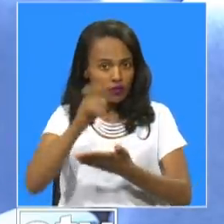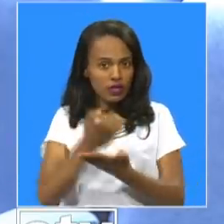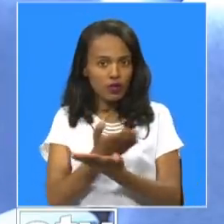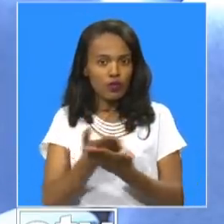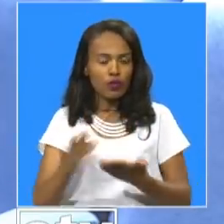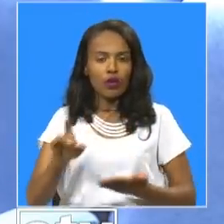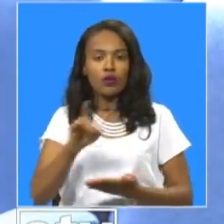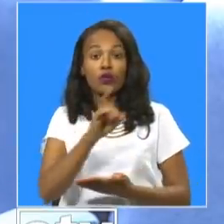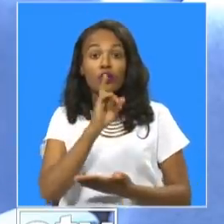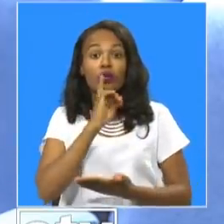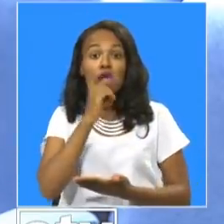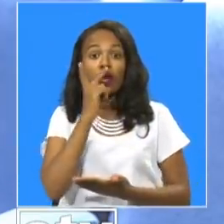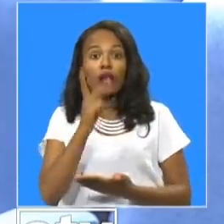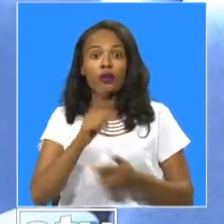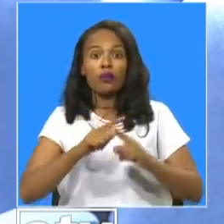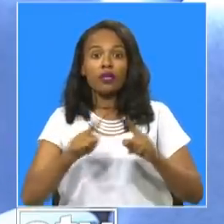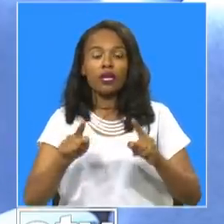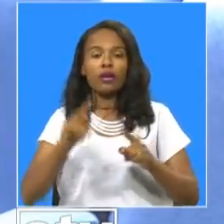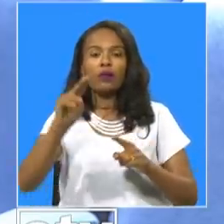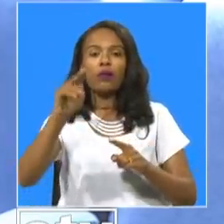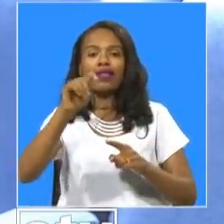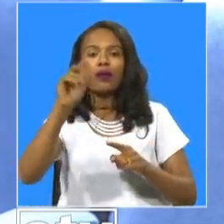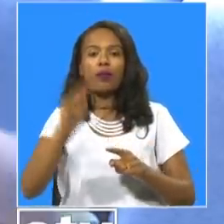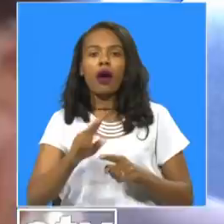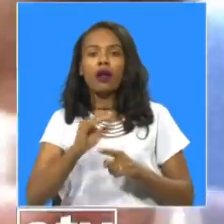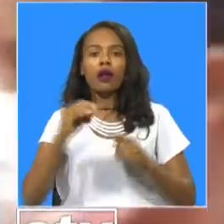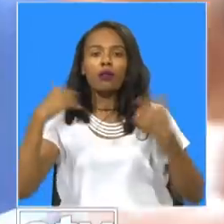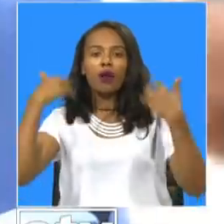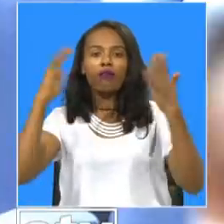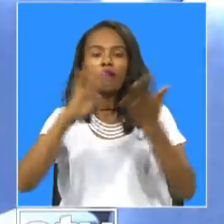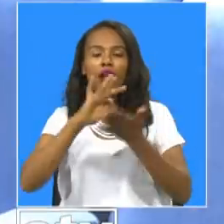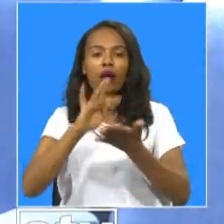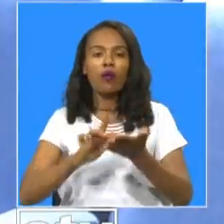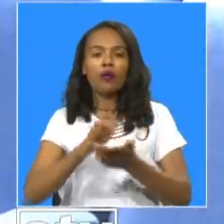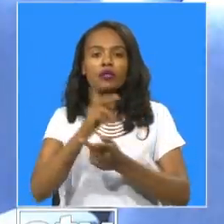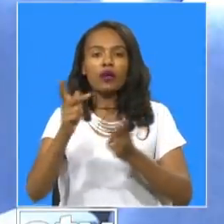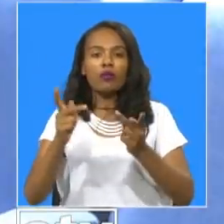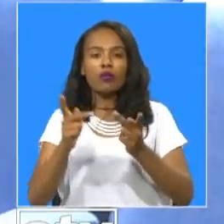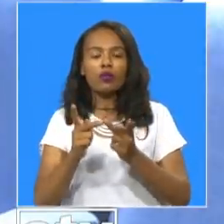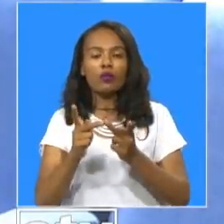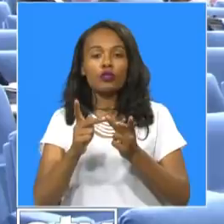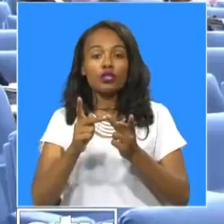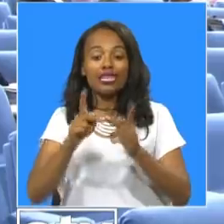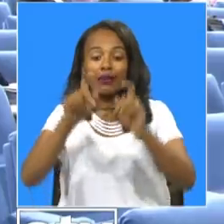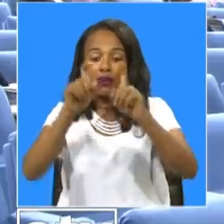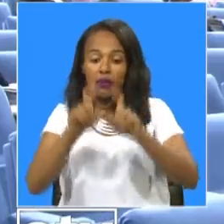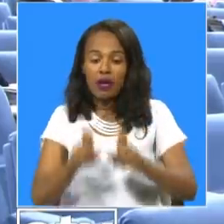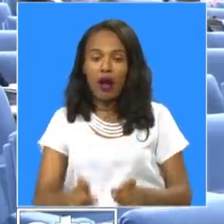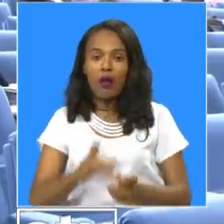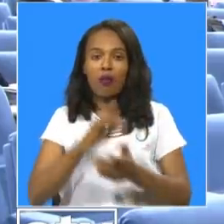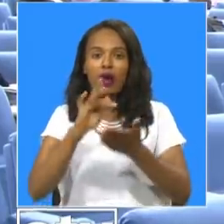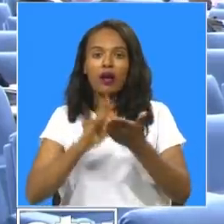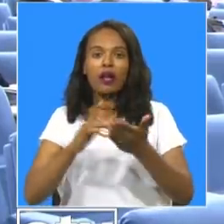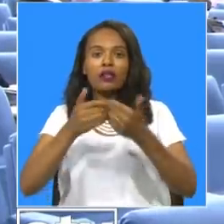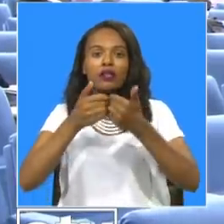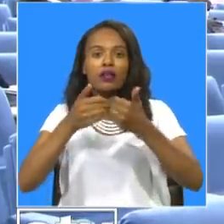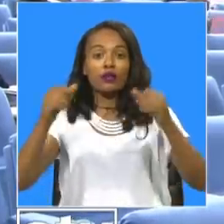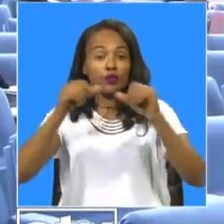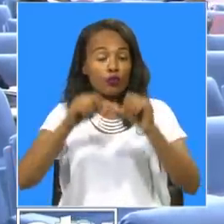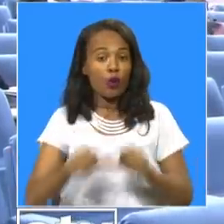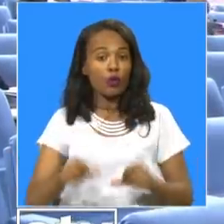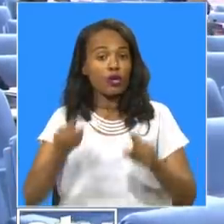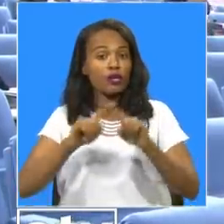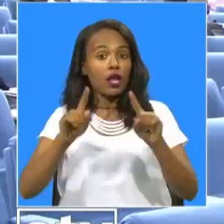ሆኖ ይታያል። በተለይ በመተማ አካባቢና በአፋር አዋሳኝ ቦታዎች የምርመራ ማዕከላት የለይቶ ማቆያና